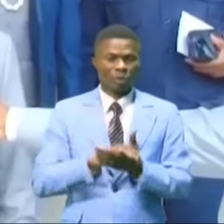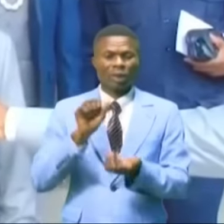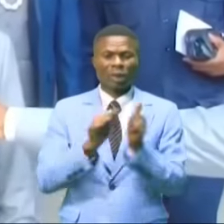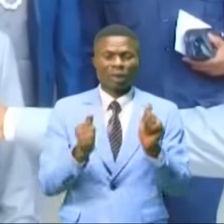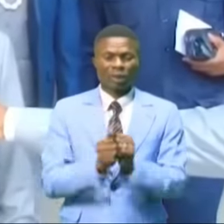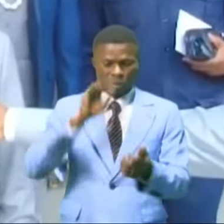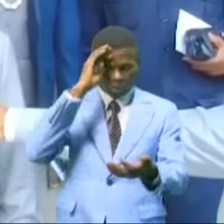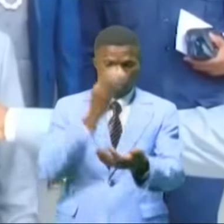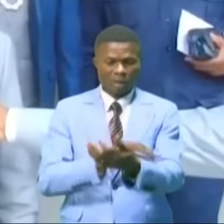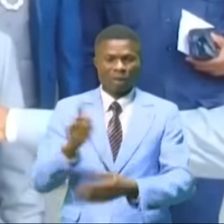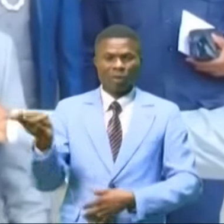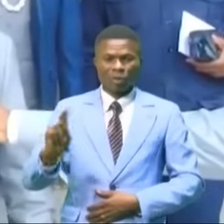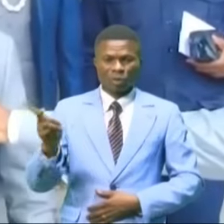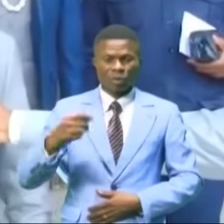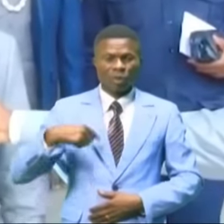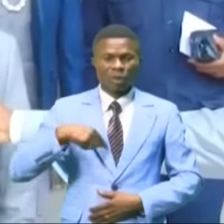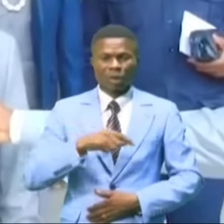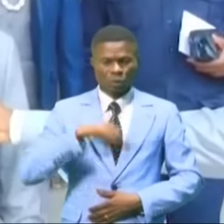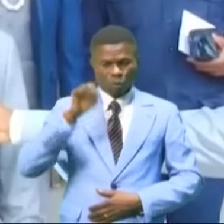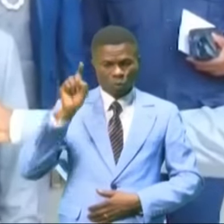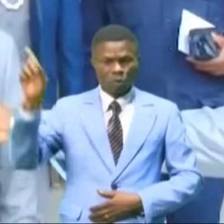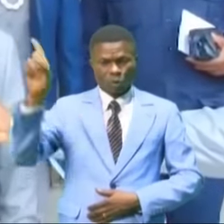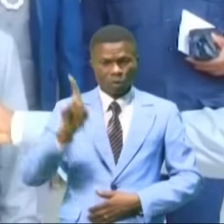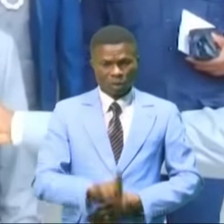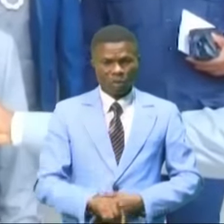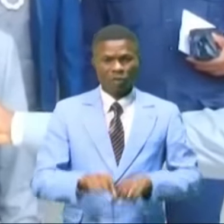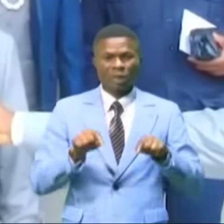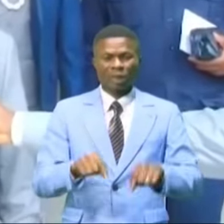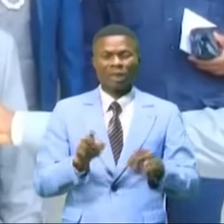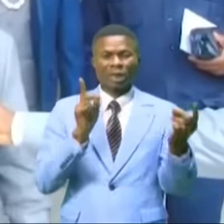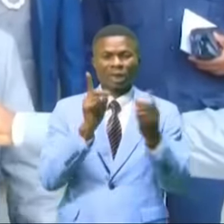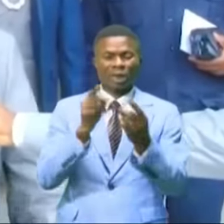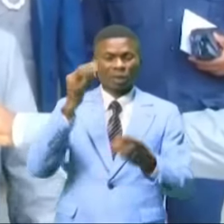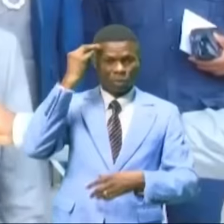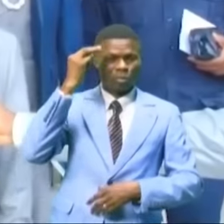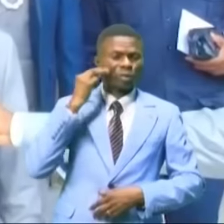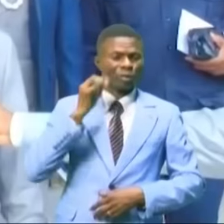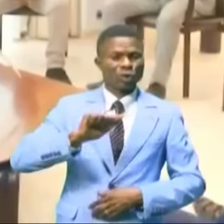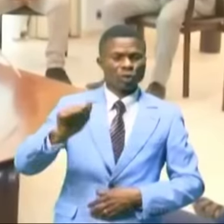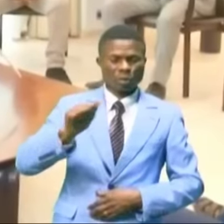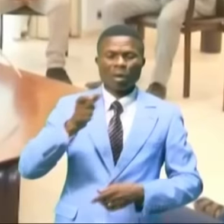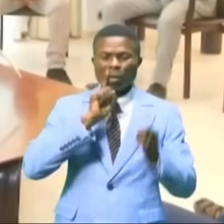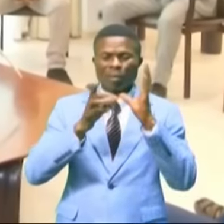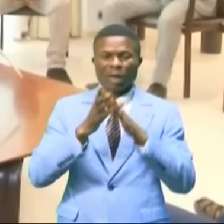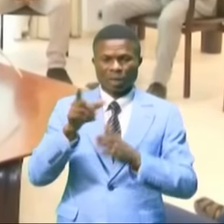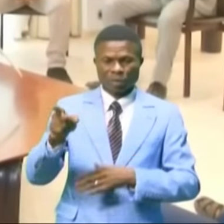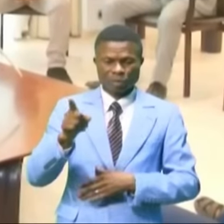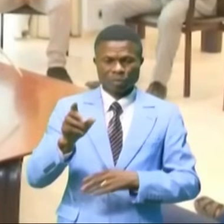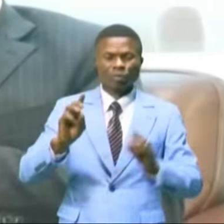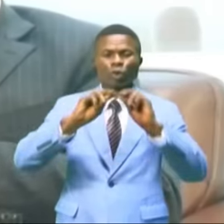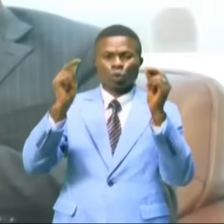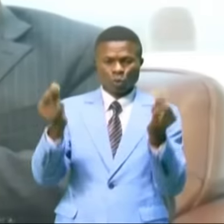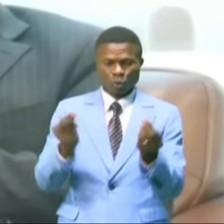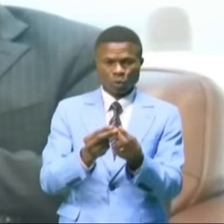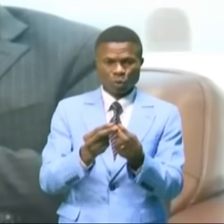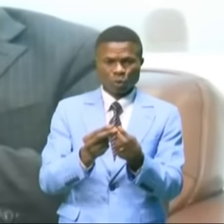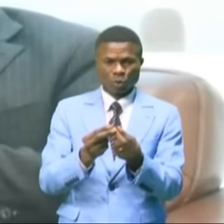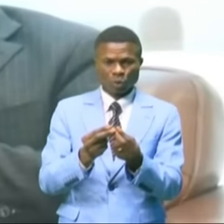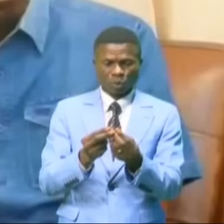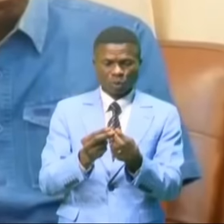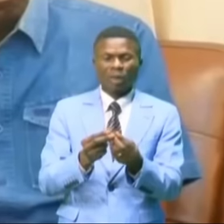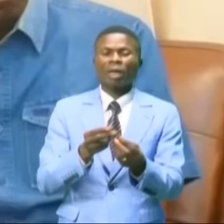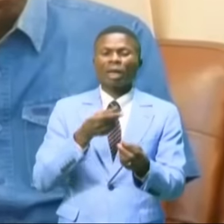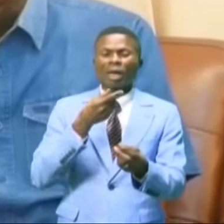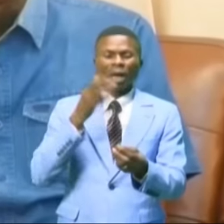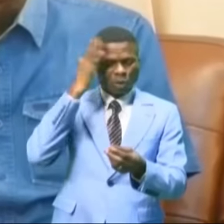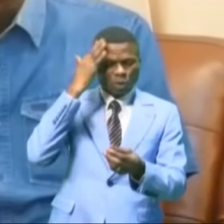fils du Kasaï. Nous étions dans l'obligation de venir le voir et échanger là-dessus. La délégation a dénoncé l'intox